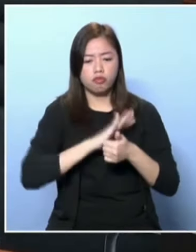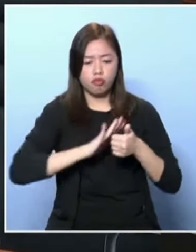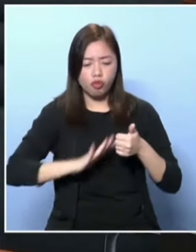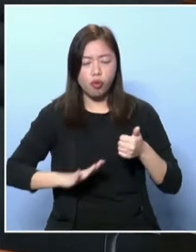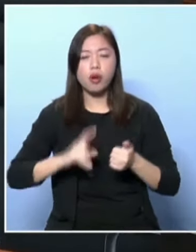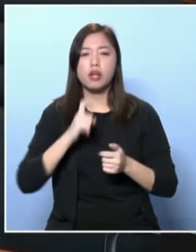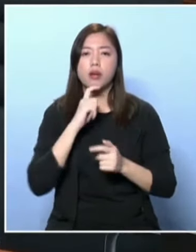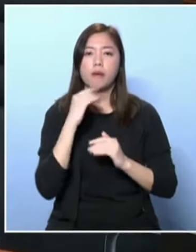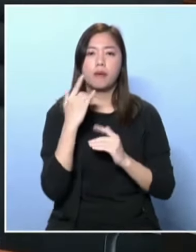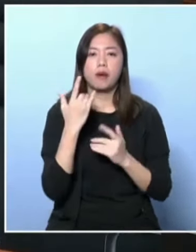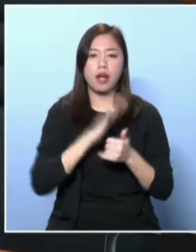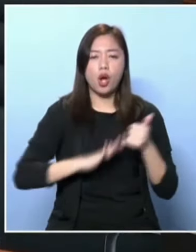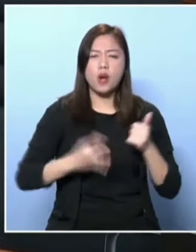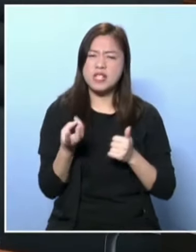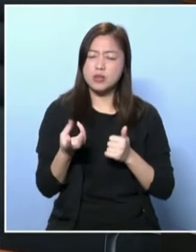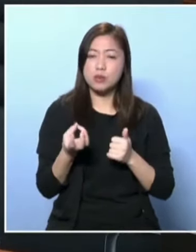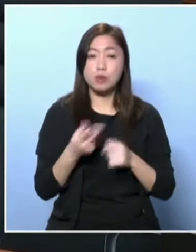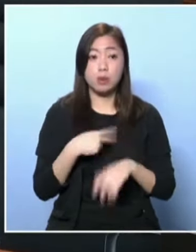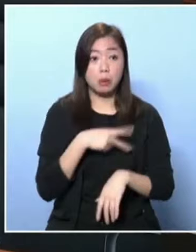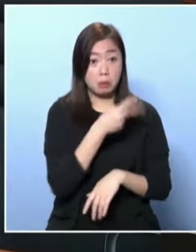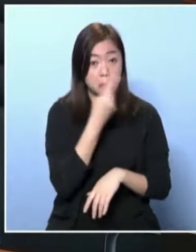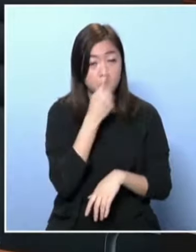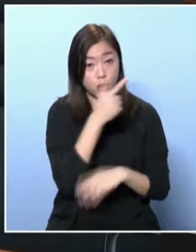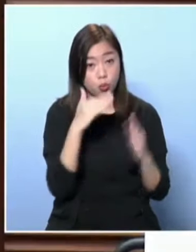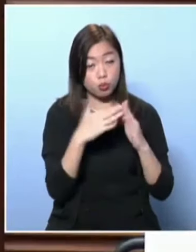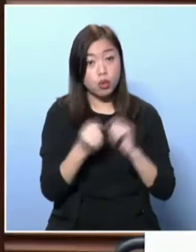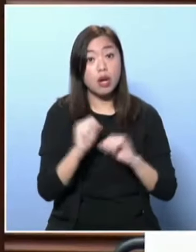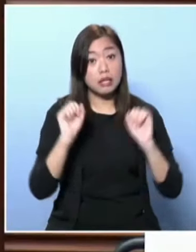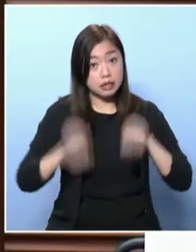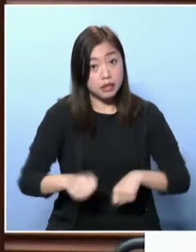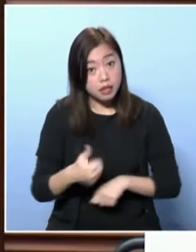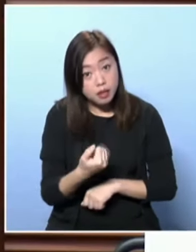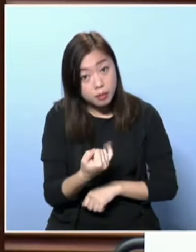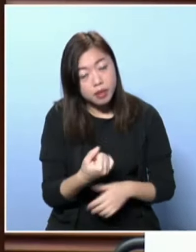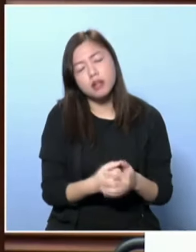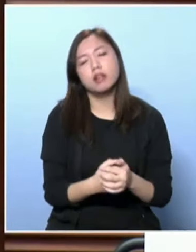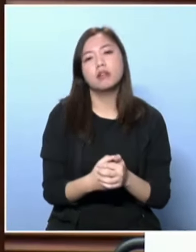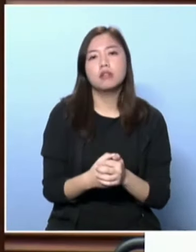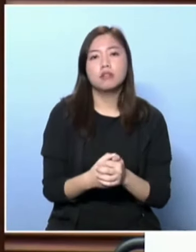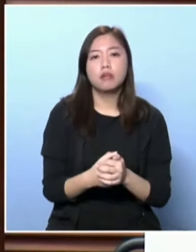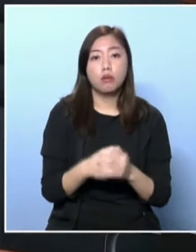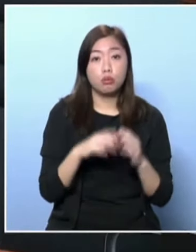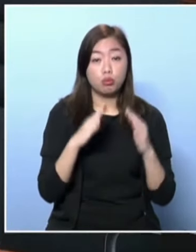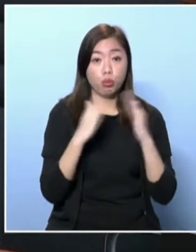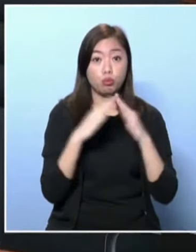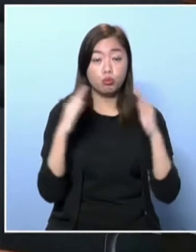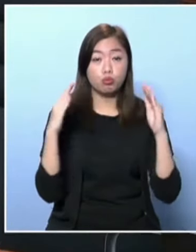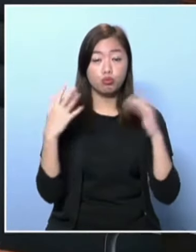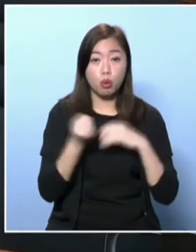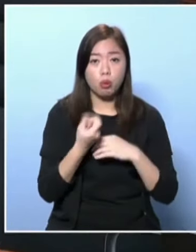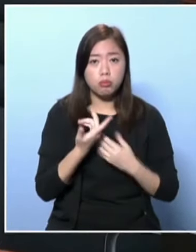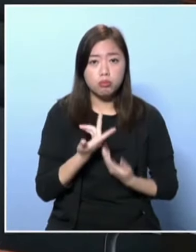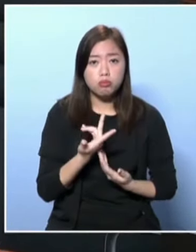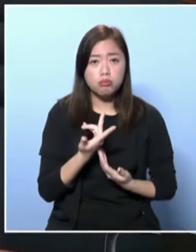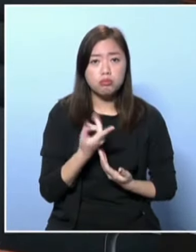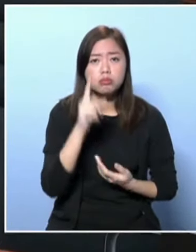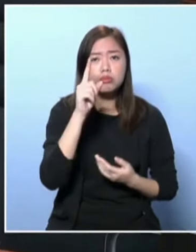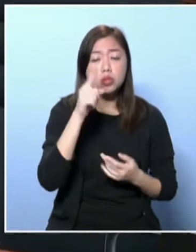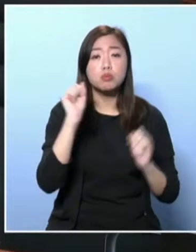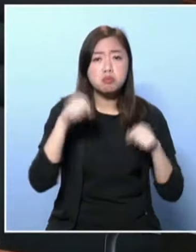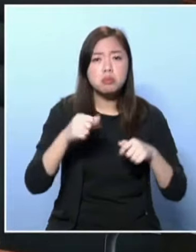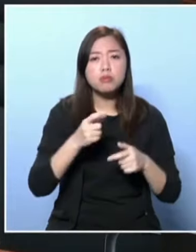系有限嘅。我相信局长系同意噶嘛，系咪？咁局長既然同意，咁點解而家要推出補助